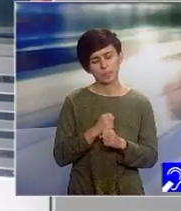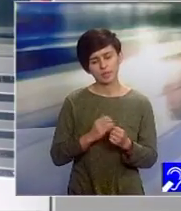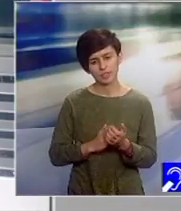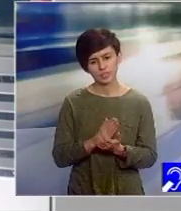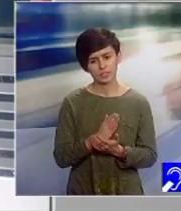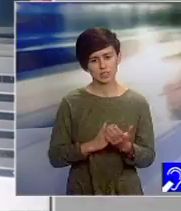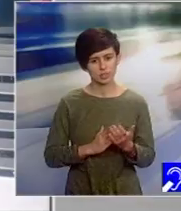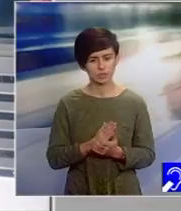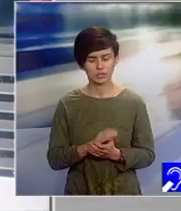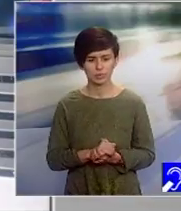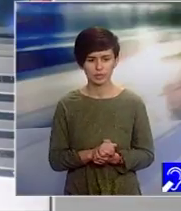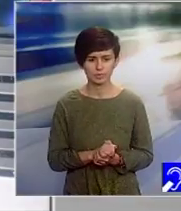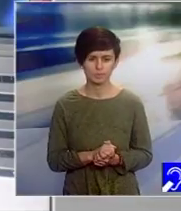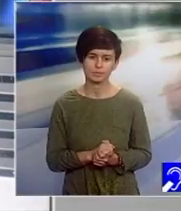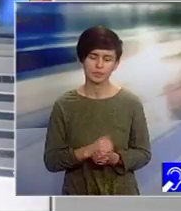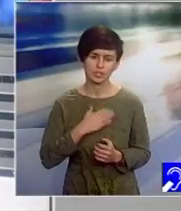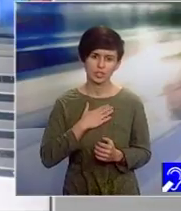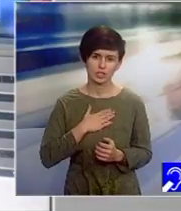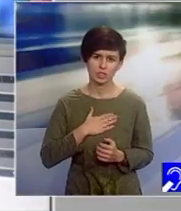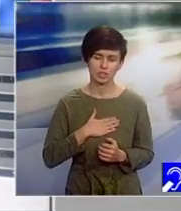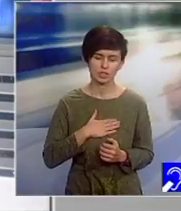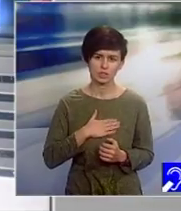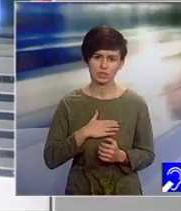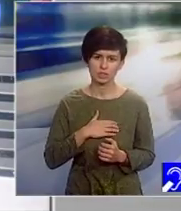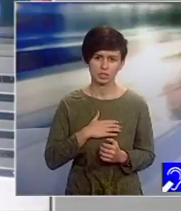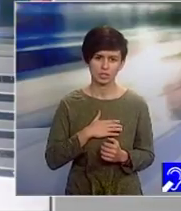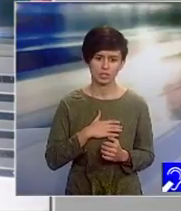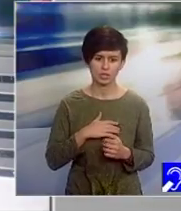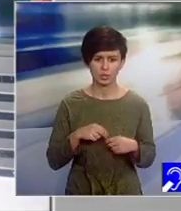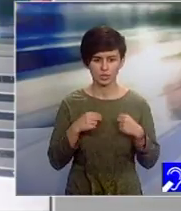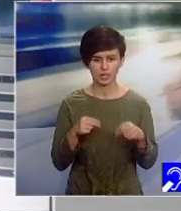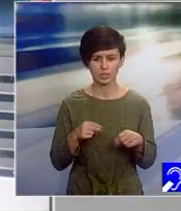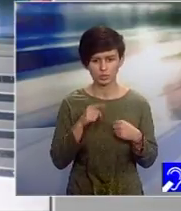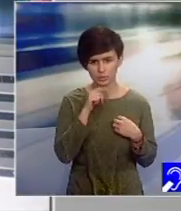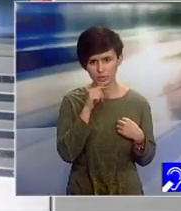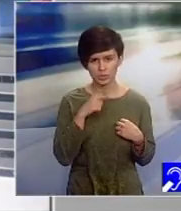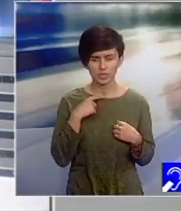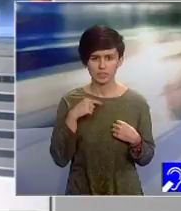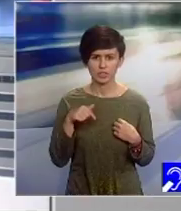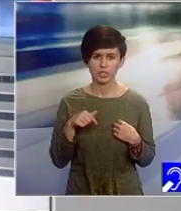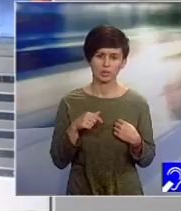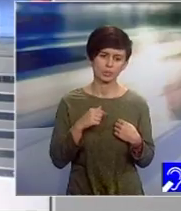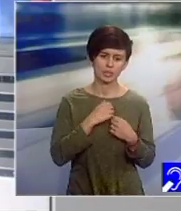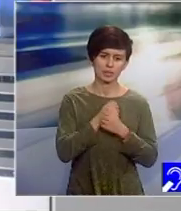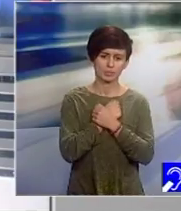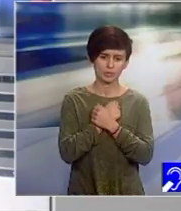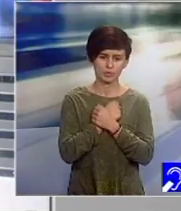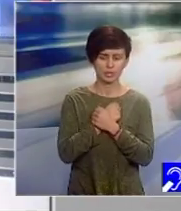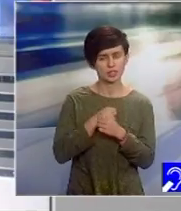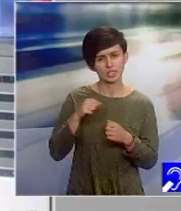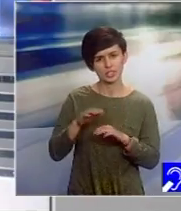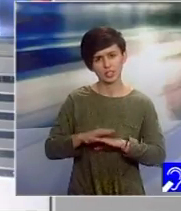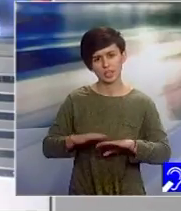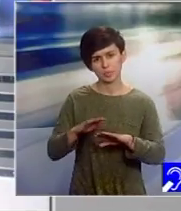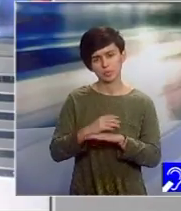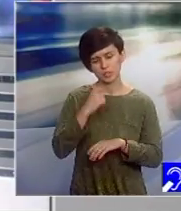l-au adus până la ceea ce este el acum. Cunoscut publicului clujan, îndrăgit, așteptat. Ediția